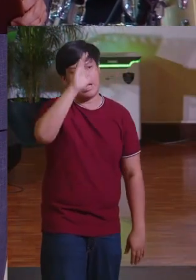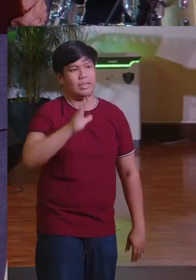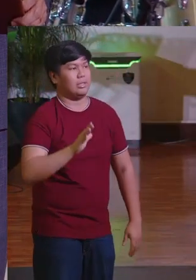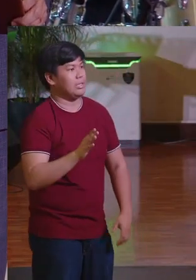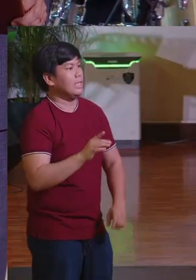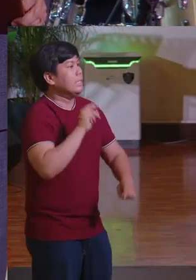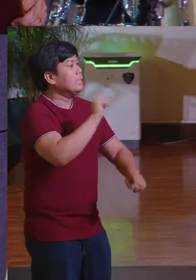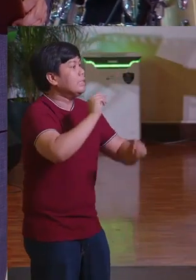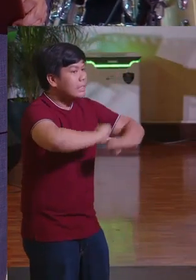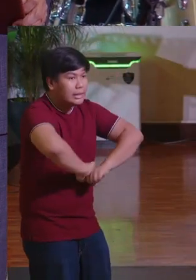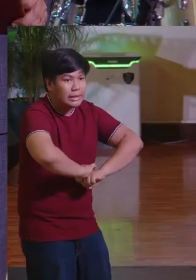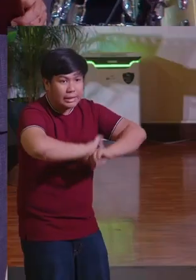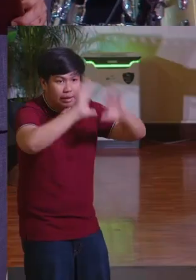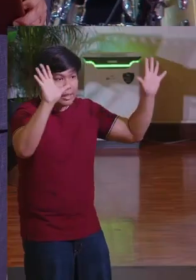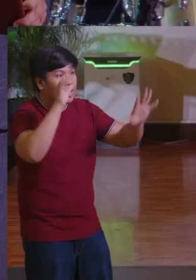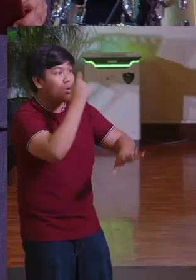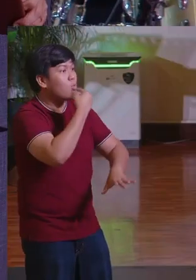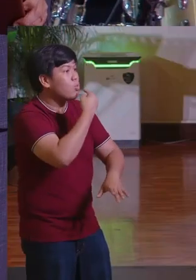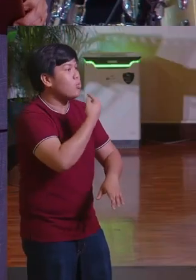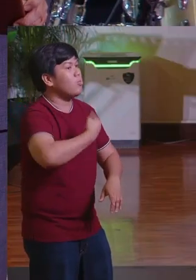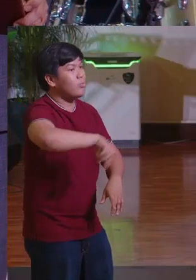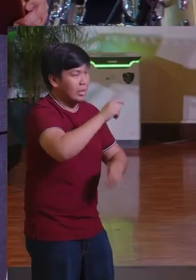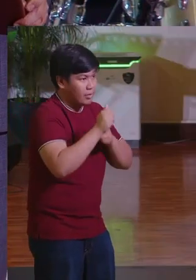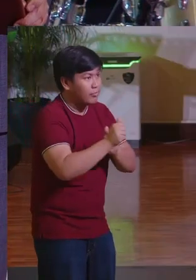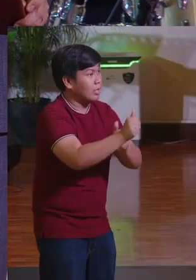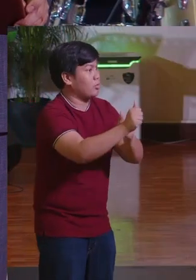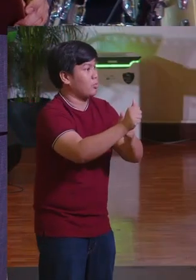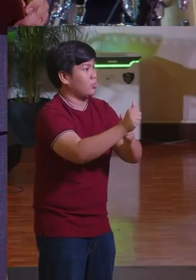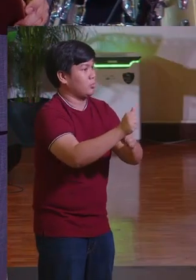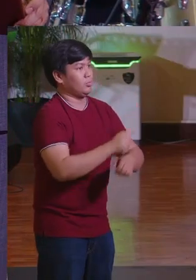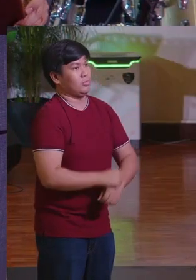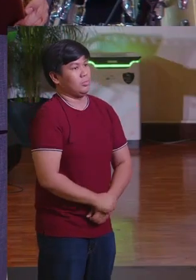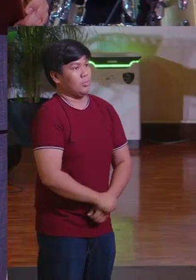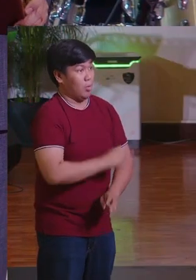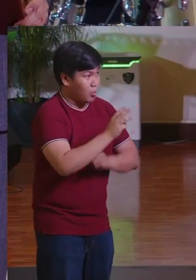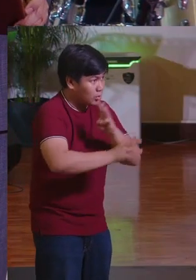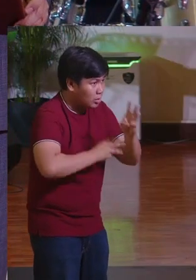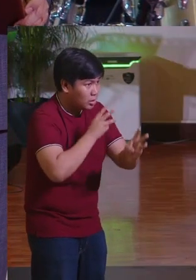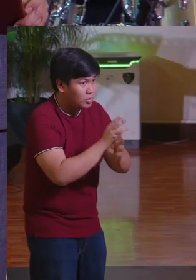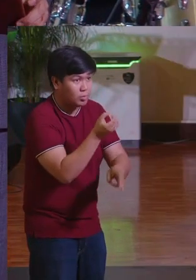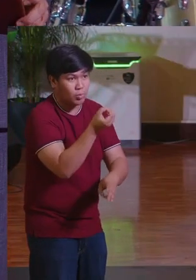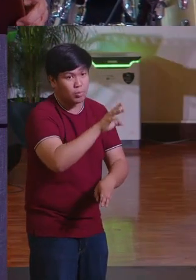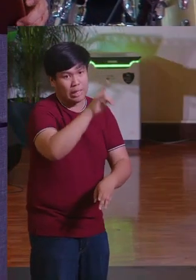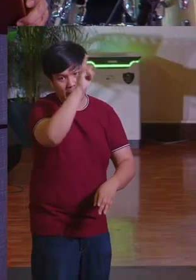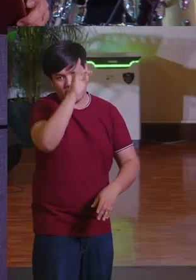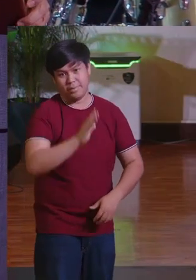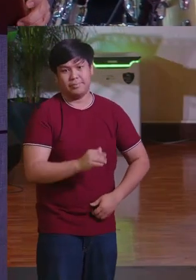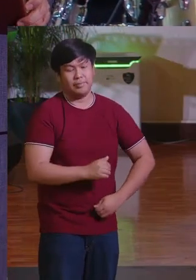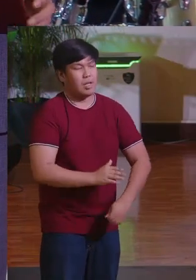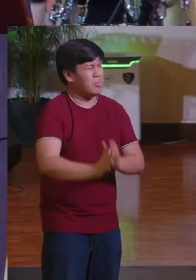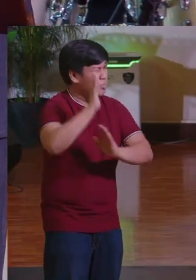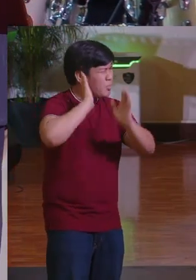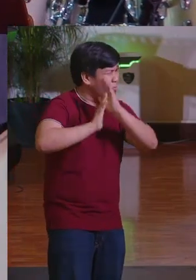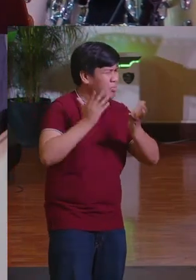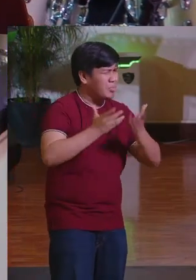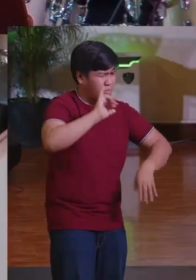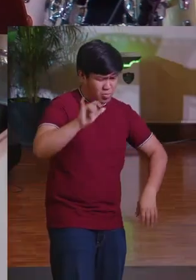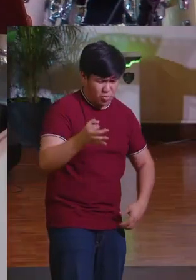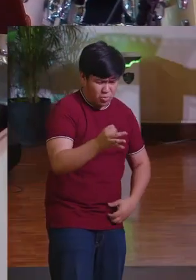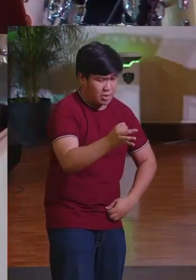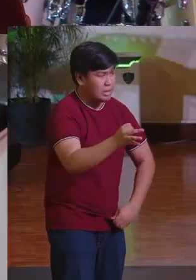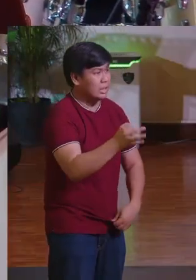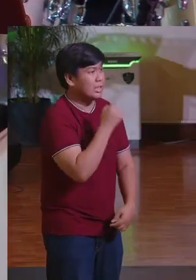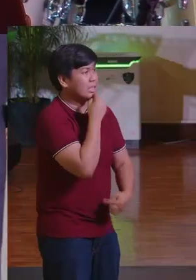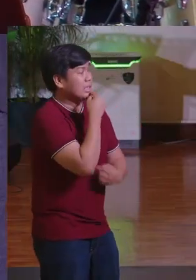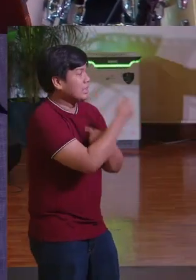po sino po ang ating Diyos na sinasamba. Siguro si Jonah nung mga panahon na yon, kahit siya umamin